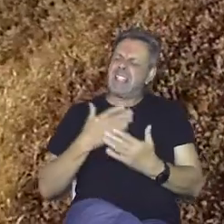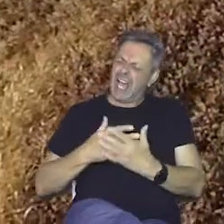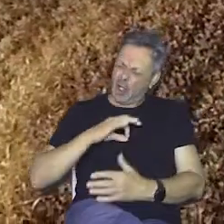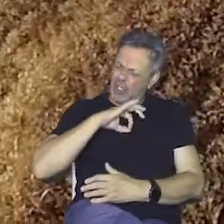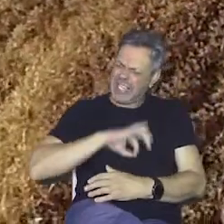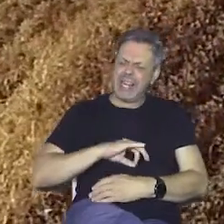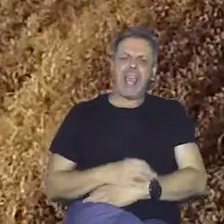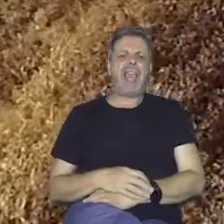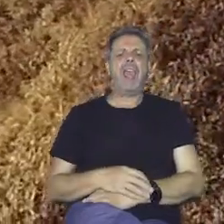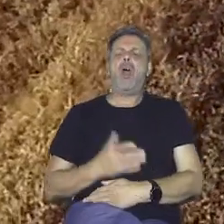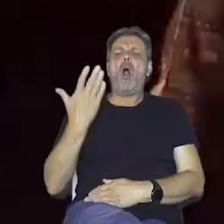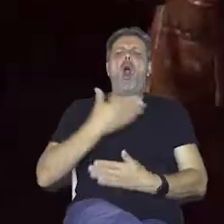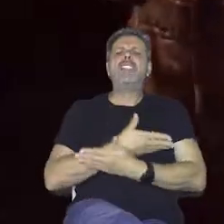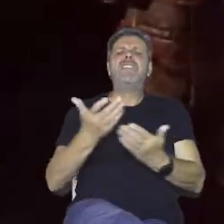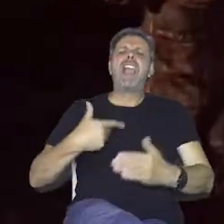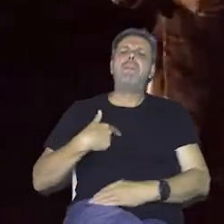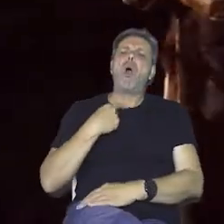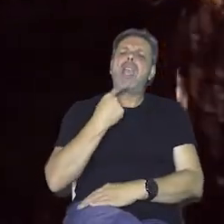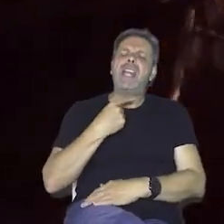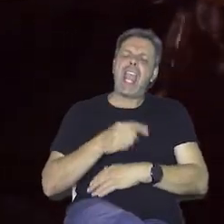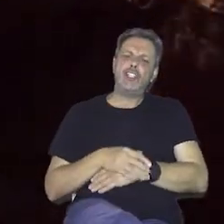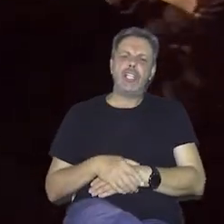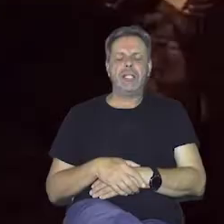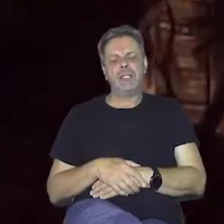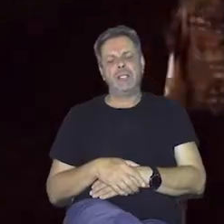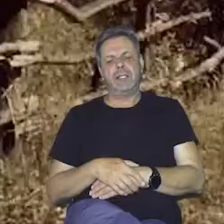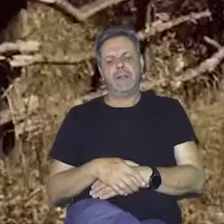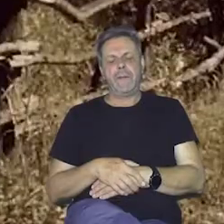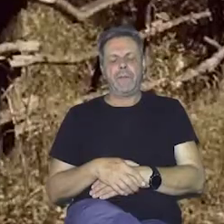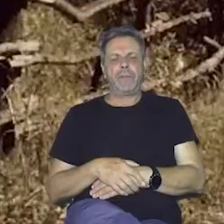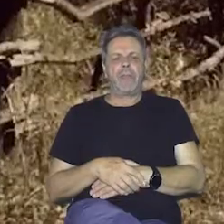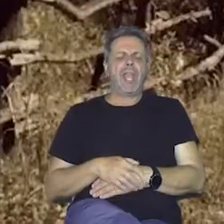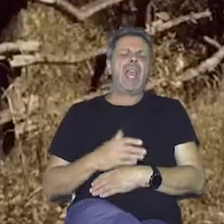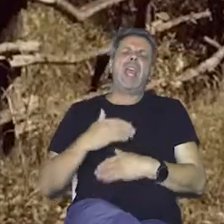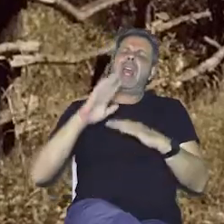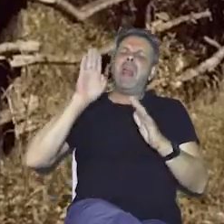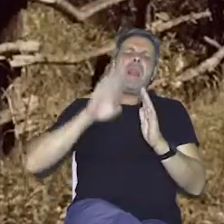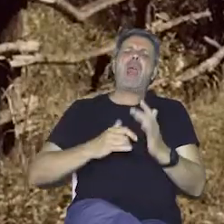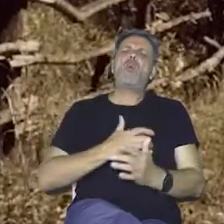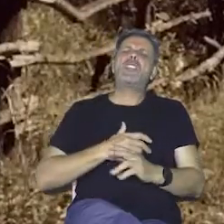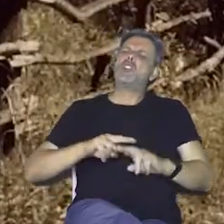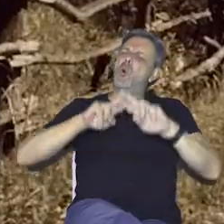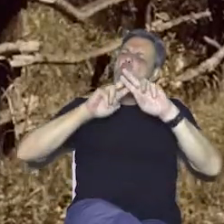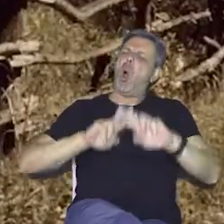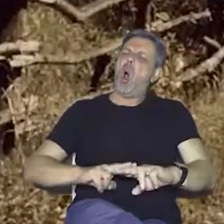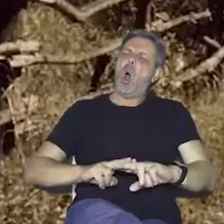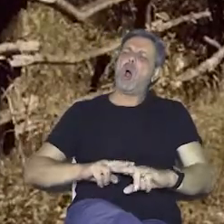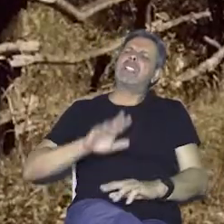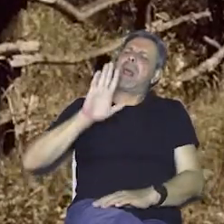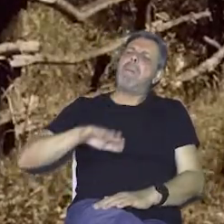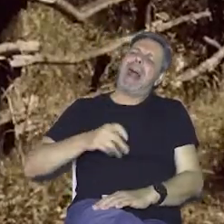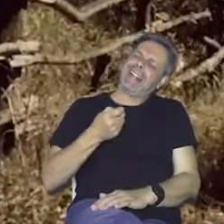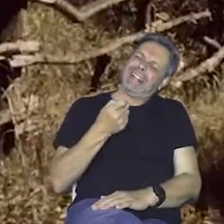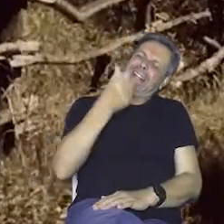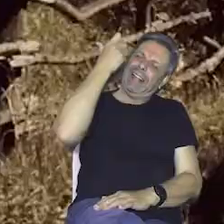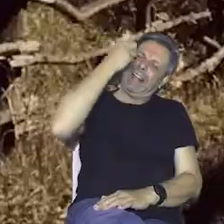sine, od svih mojih riječi, nek u srcu ostane bar neka.